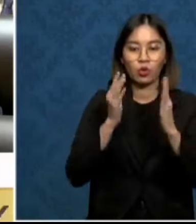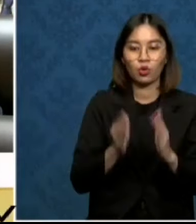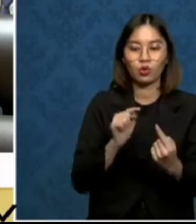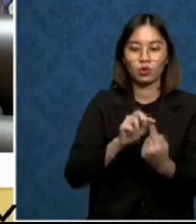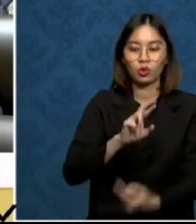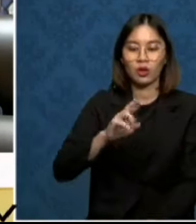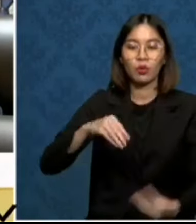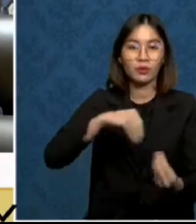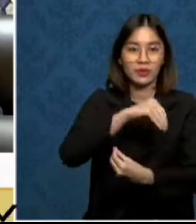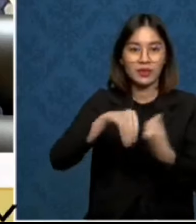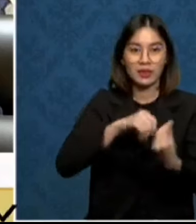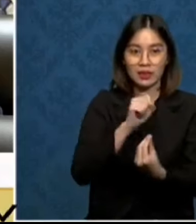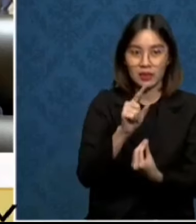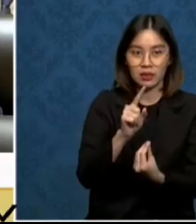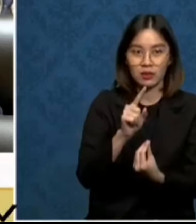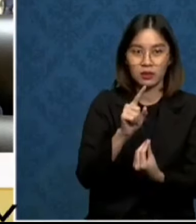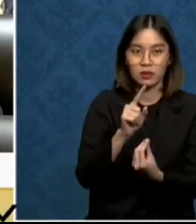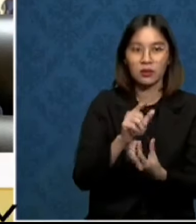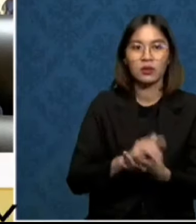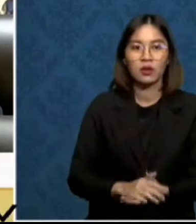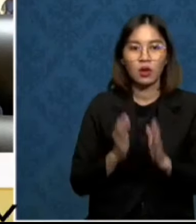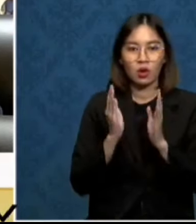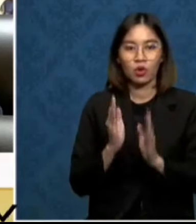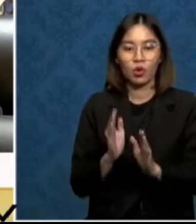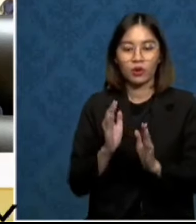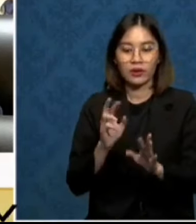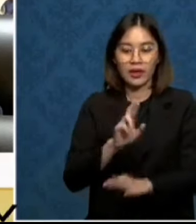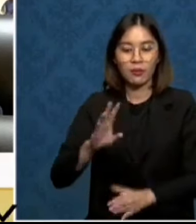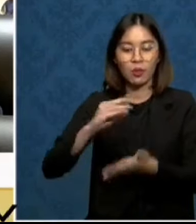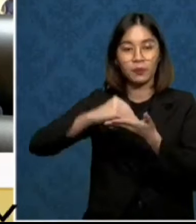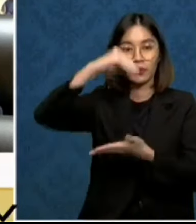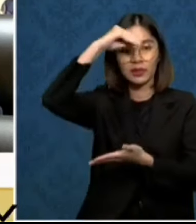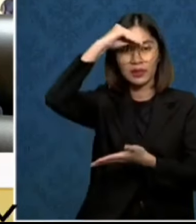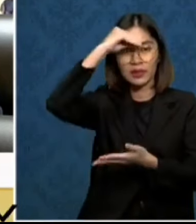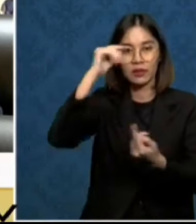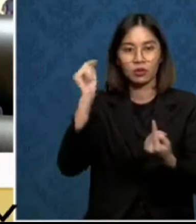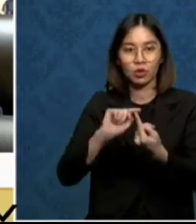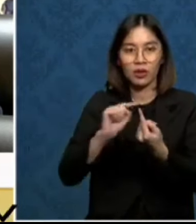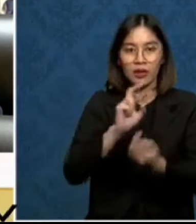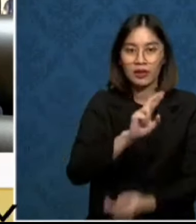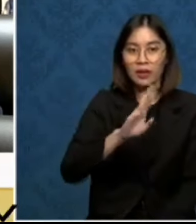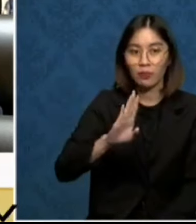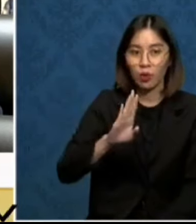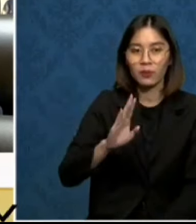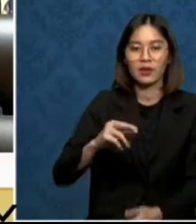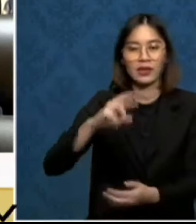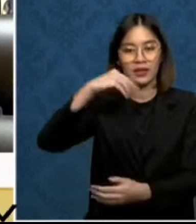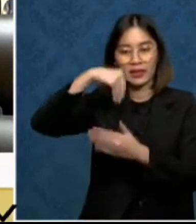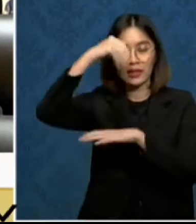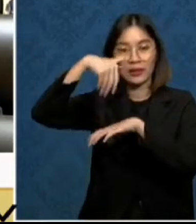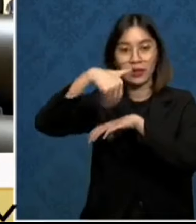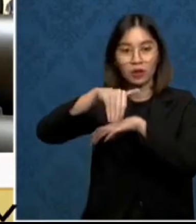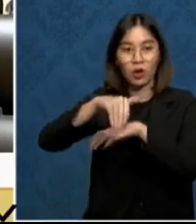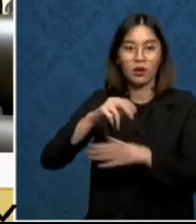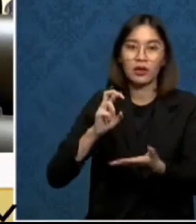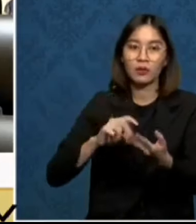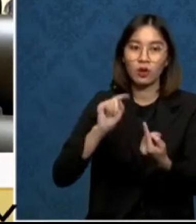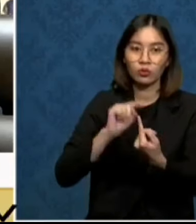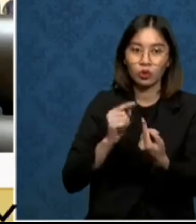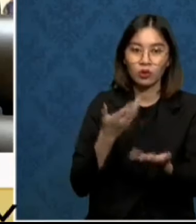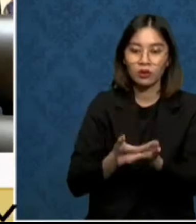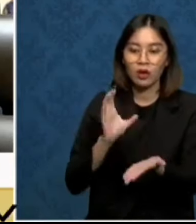ระบบเศรษฐกิจสร้างคนในระบบการศึกษาทั้งในระบบและนอกระบบรองรับการลง